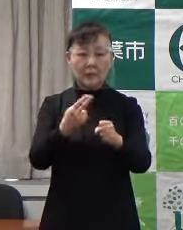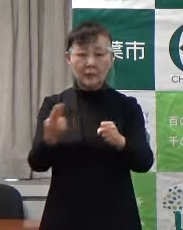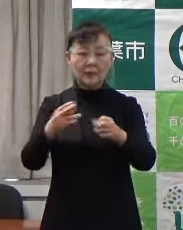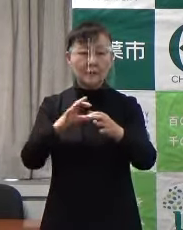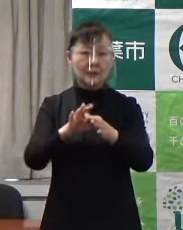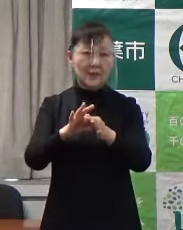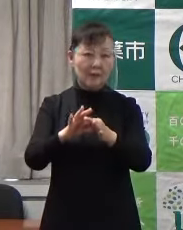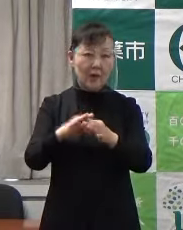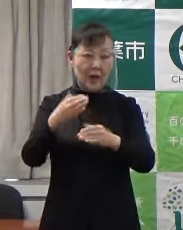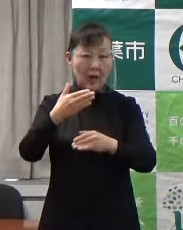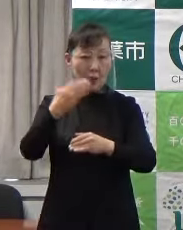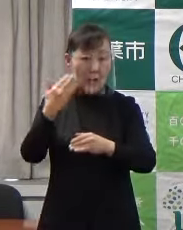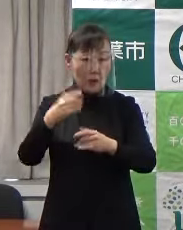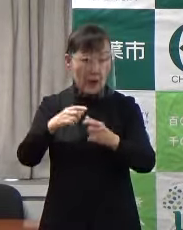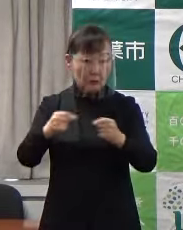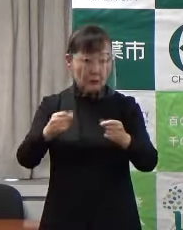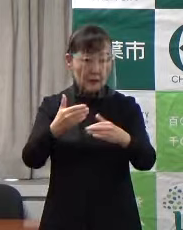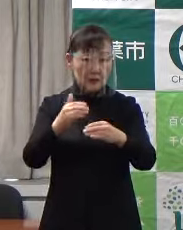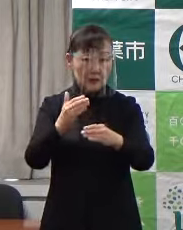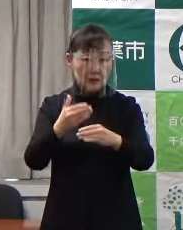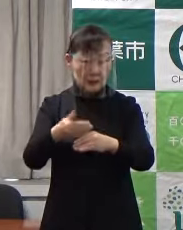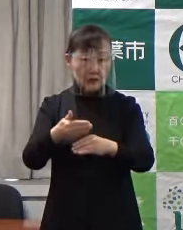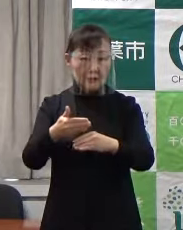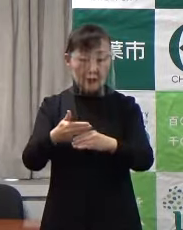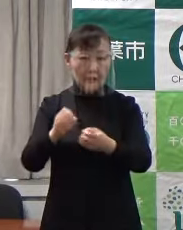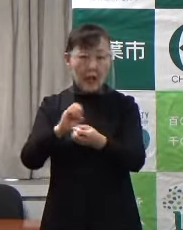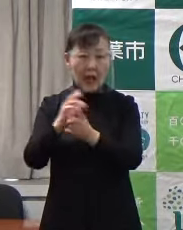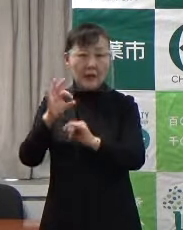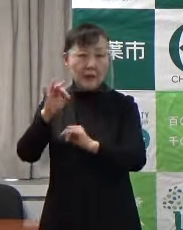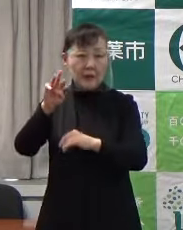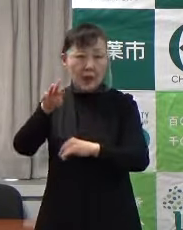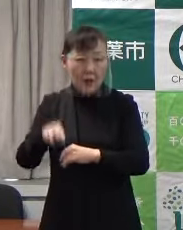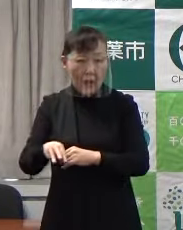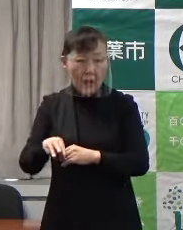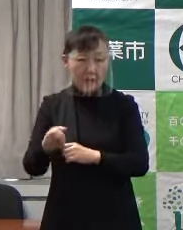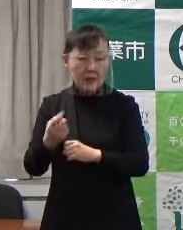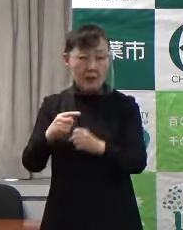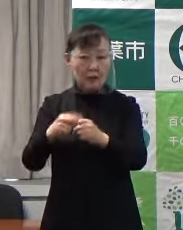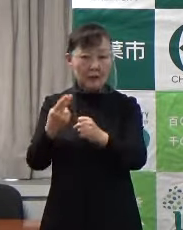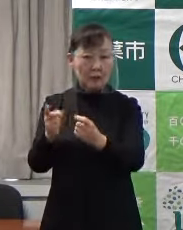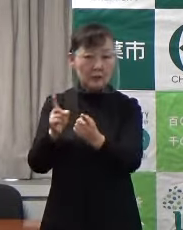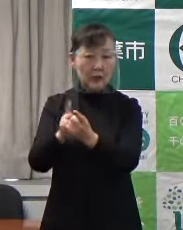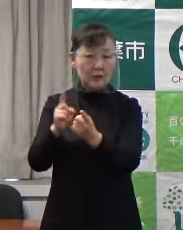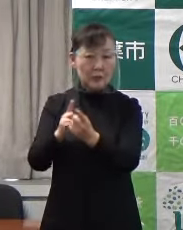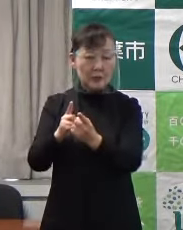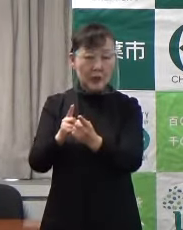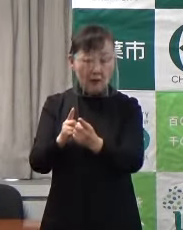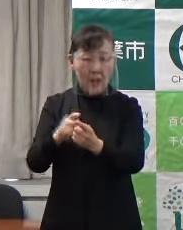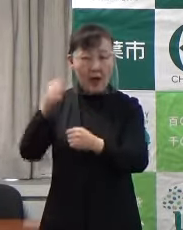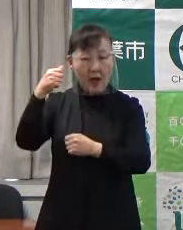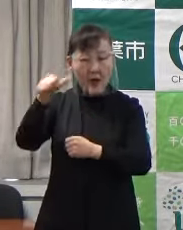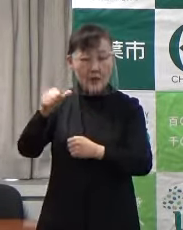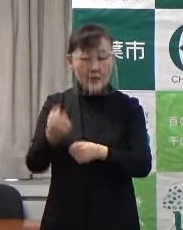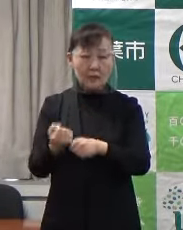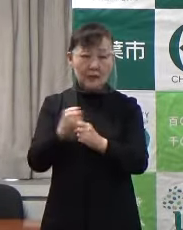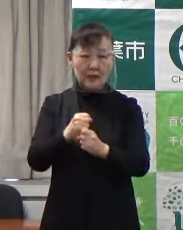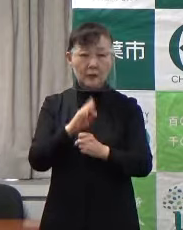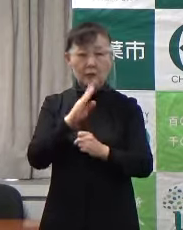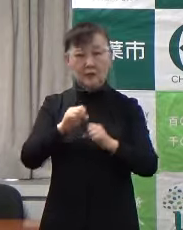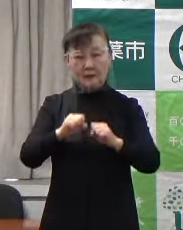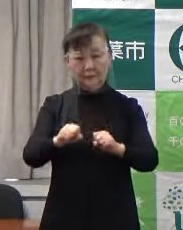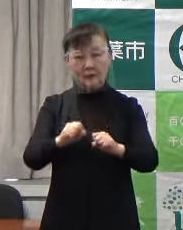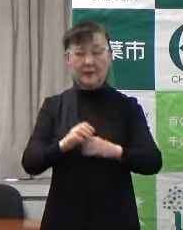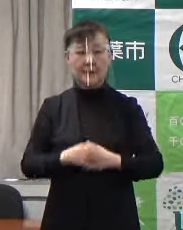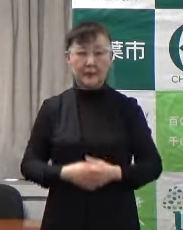については若葉区に加えて花見学でも実施をしているほか、令和元年度の対象者には喫煙状況とアンケートを再度実施をしております。